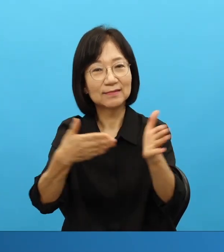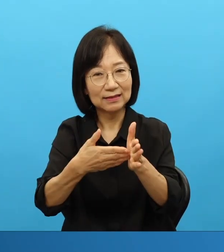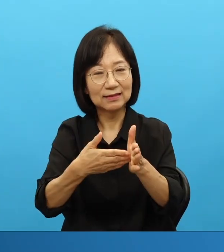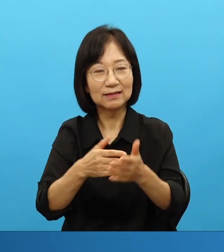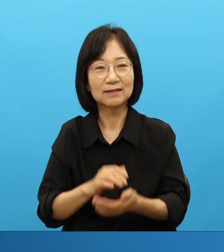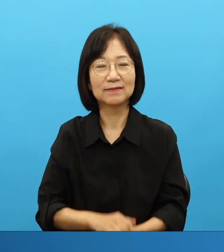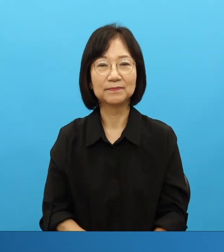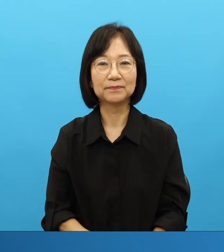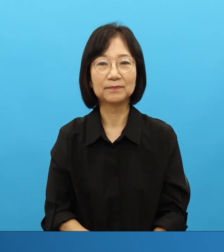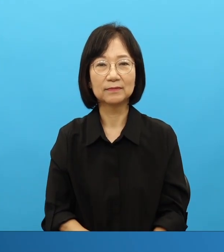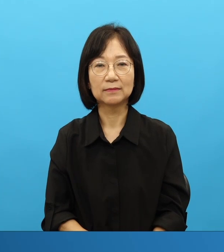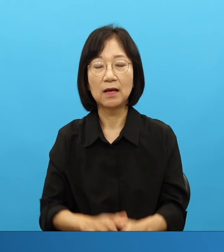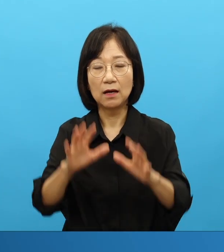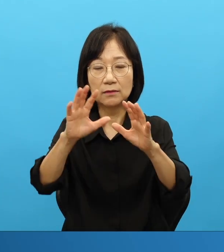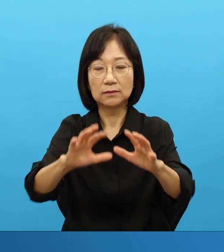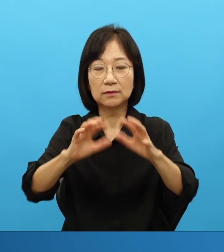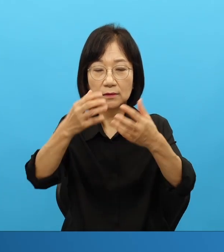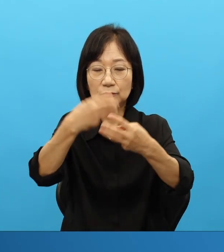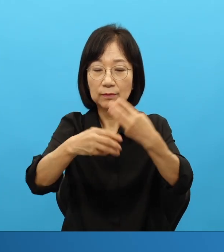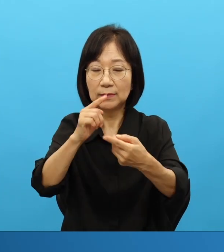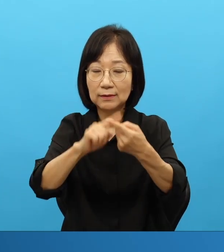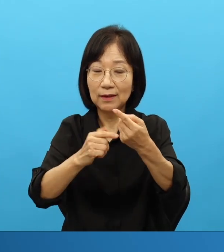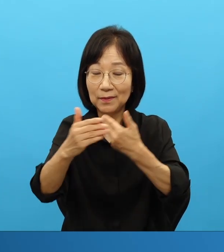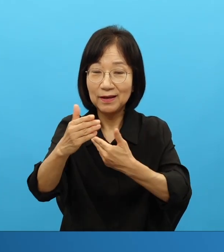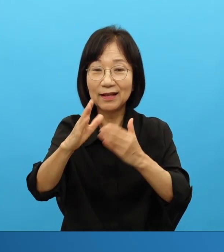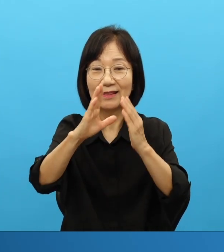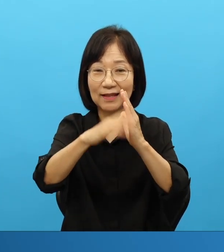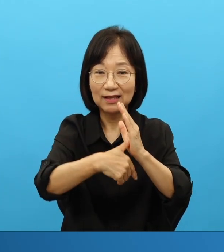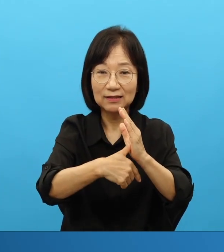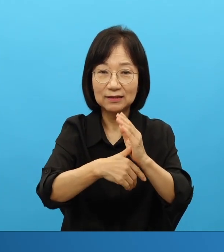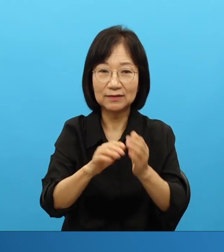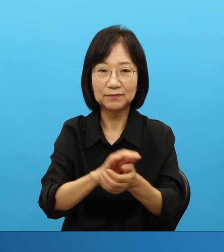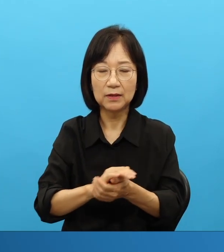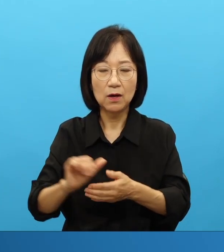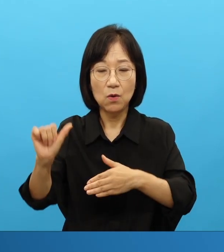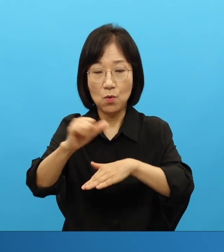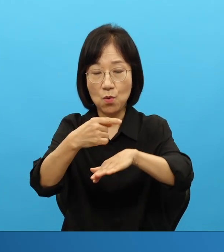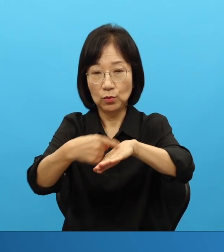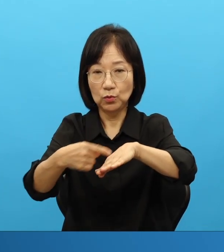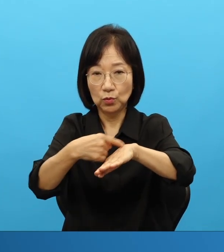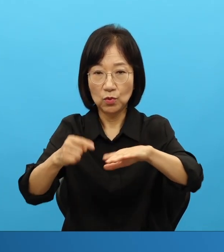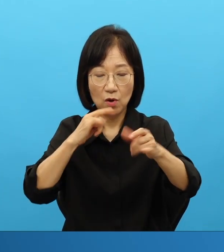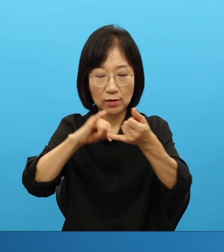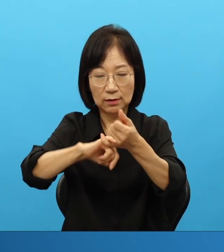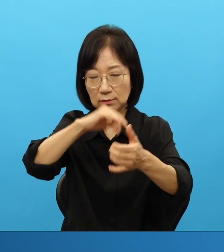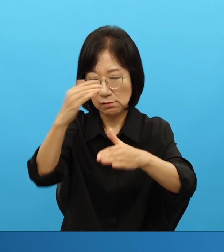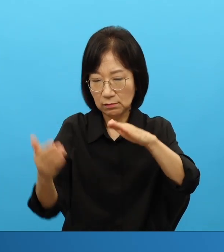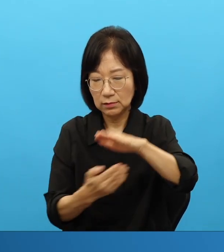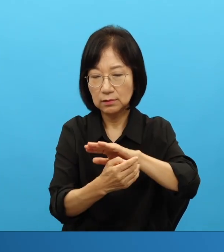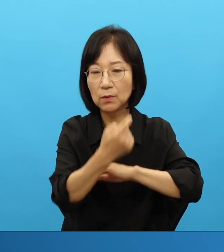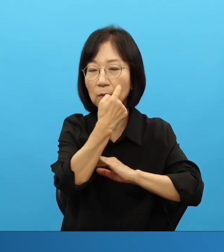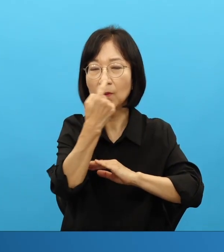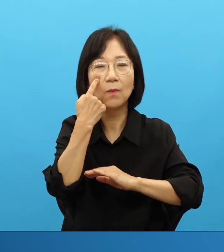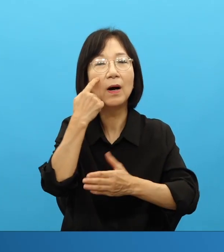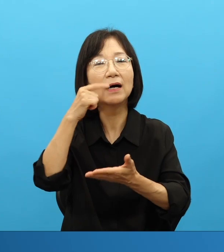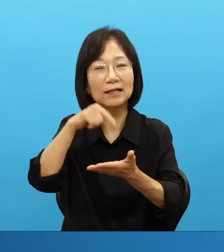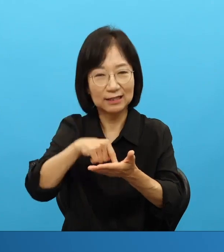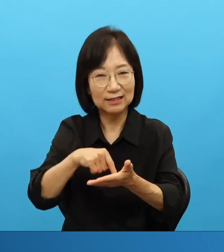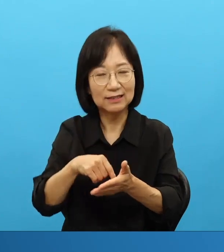이번 세계 렘넌트 대회는 지난 대회에서 선포된 5천 종족의 언약 성취를 확인하는 장이